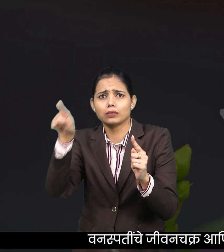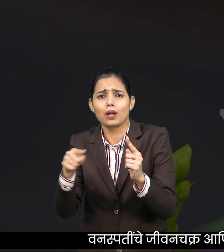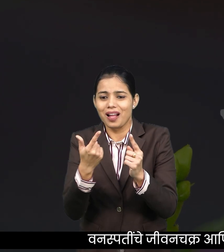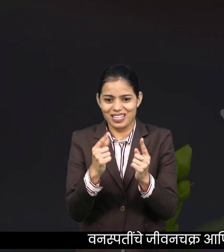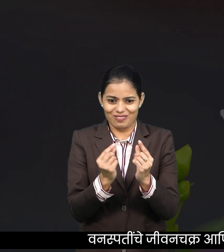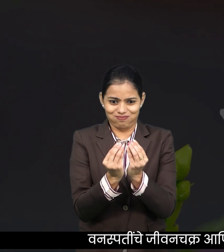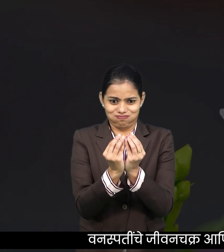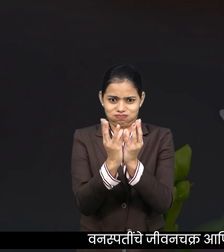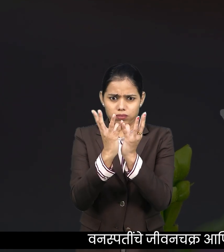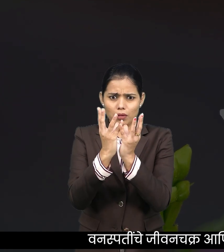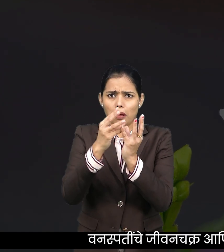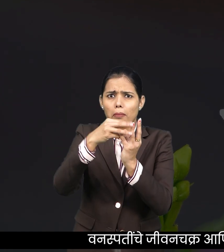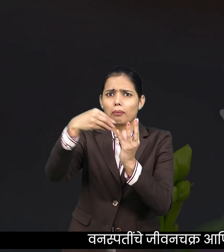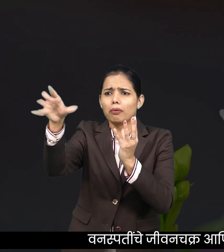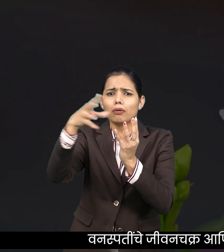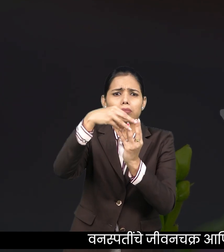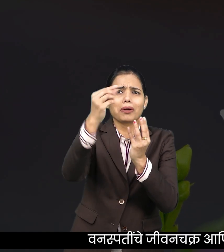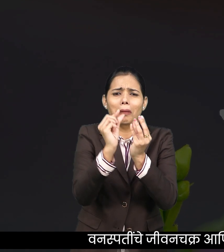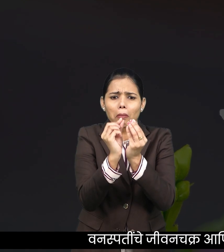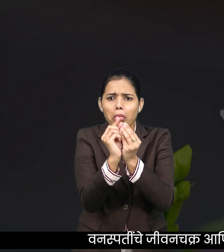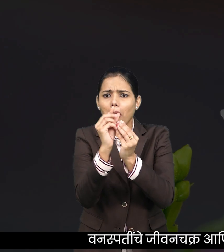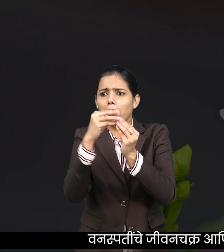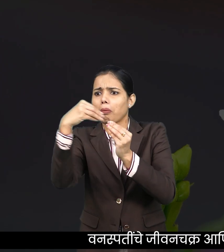प्रसार याविषयी जाणून घ्या।